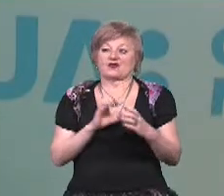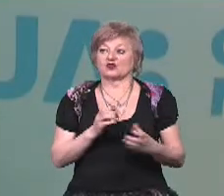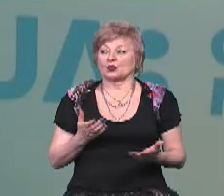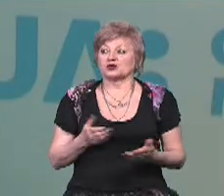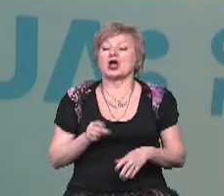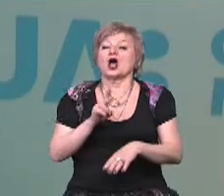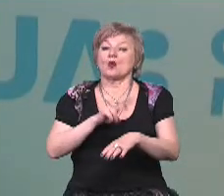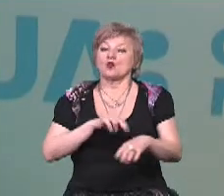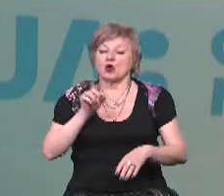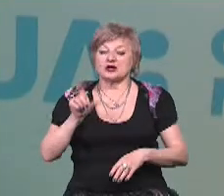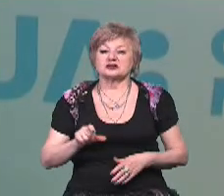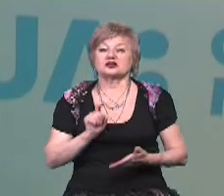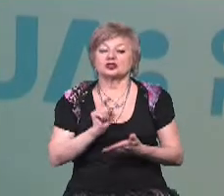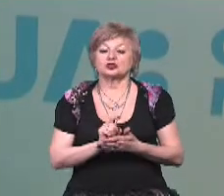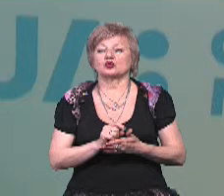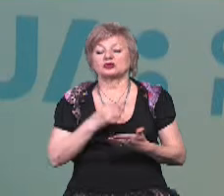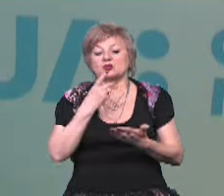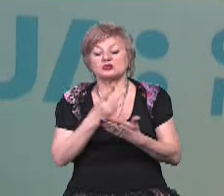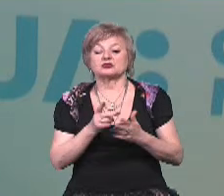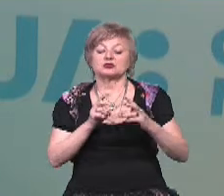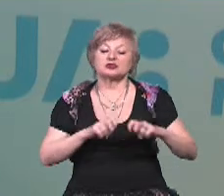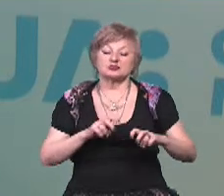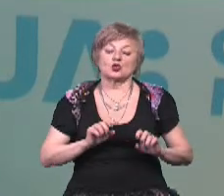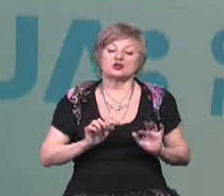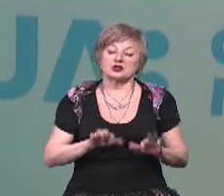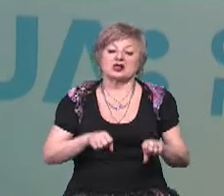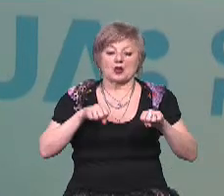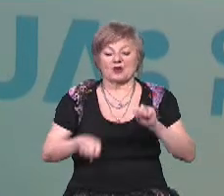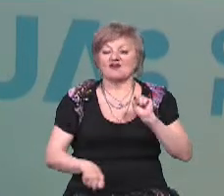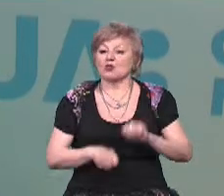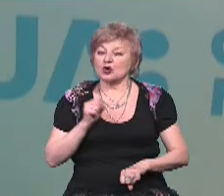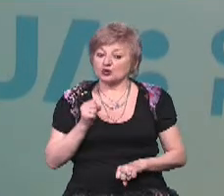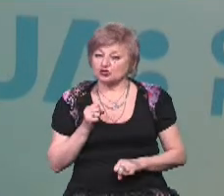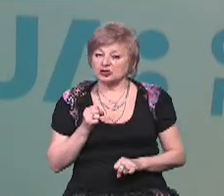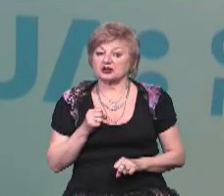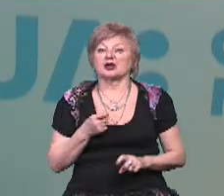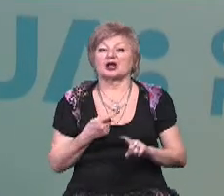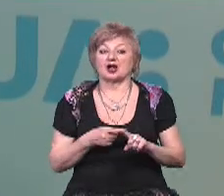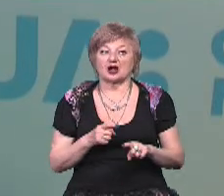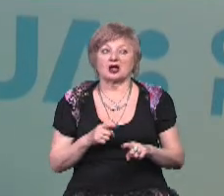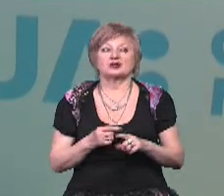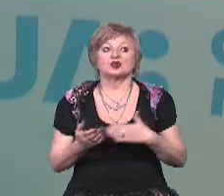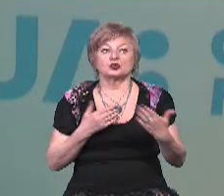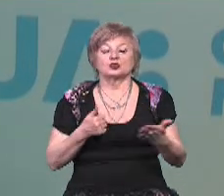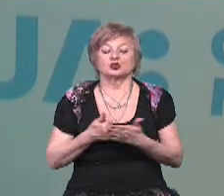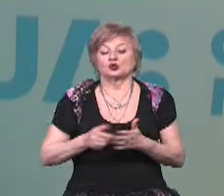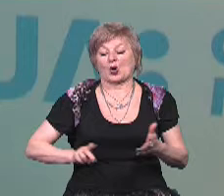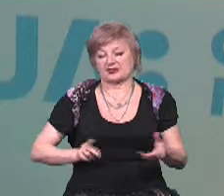повинен розглянути справу про адміністративне правопорушення, оскільки даний вид правопорушення відноситься саме до